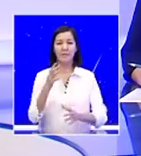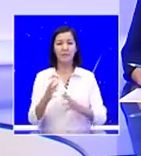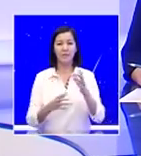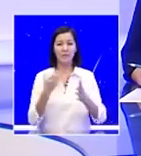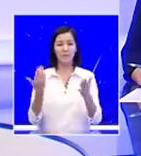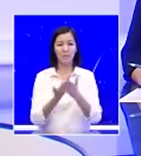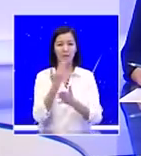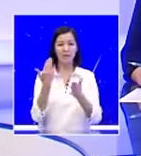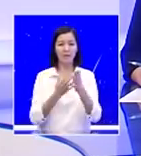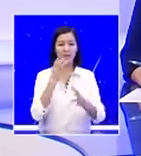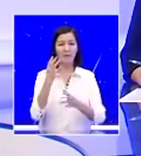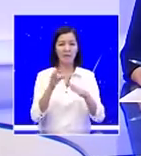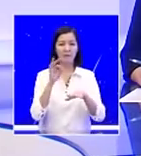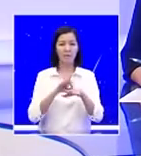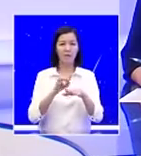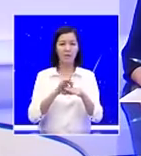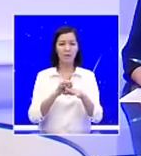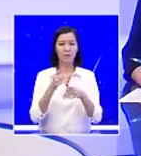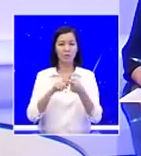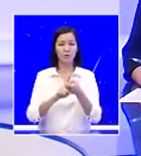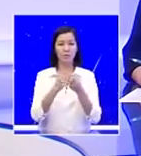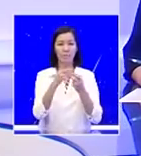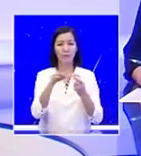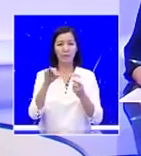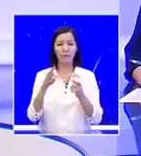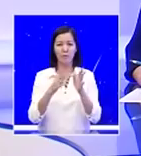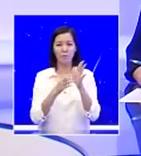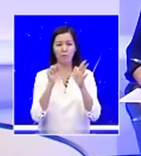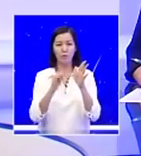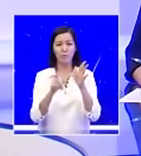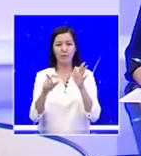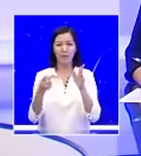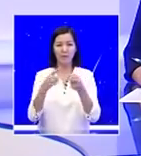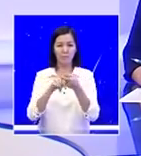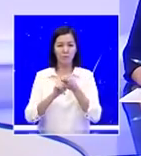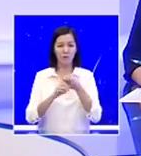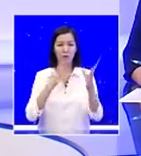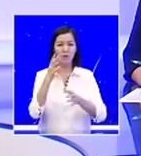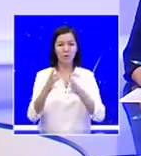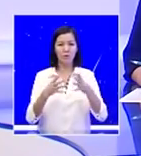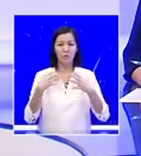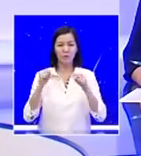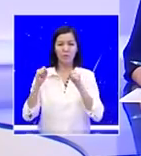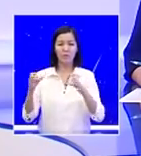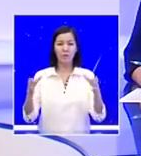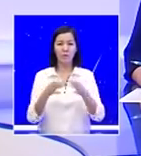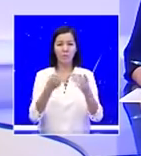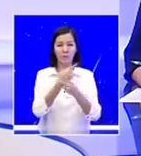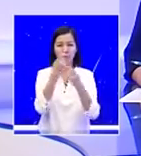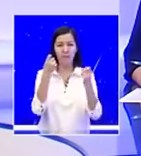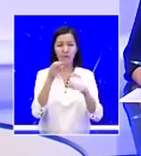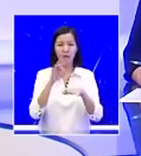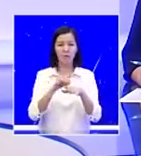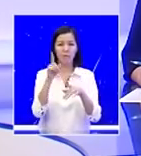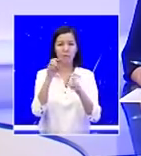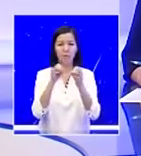Шартарапқа шолу жасасақ, әлемде тәж тажалын бүгінгі күні 1 миллион 900 мыңға жуық адам жұқтырған. Дүниежүзілік денсаулық сақтау ұйымының мәліметіне